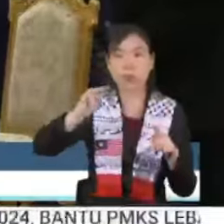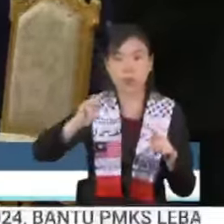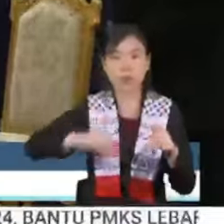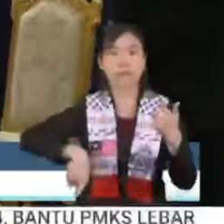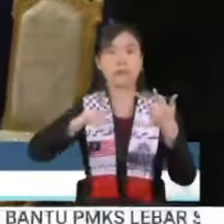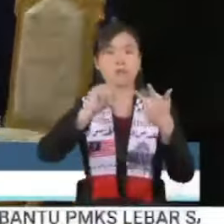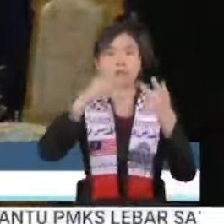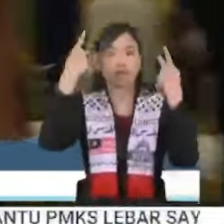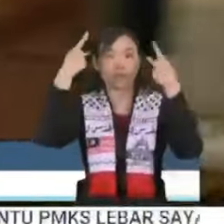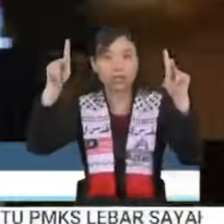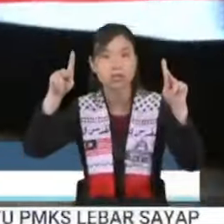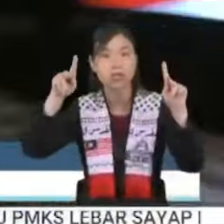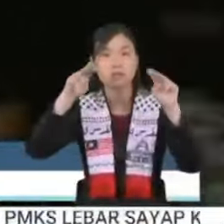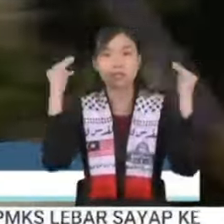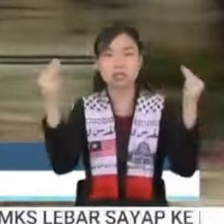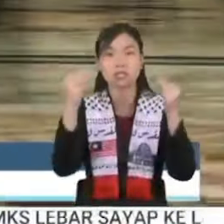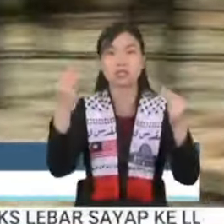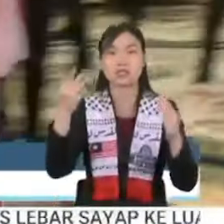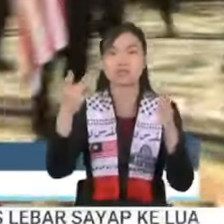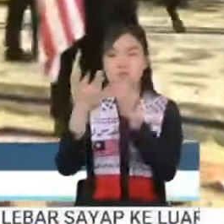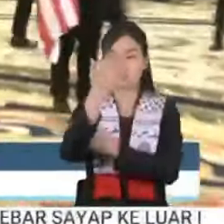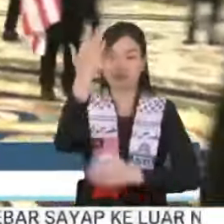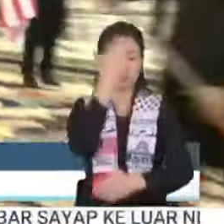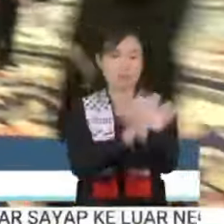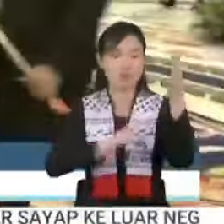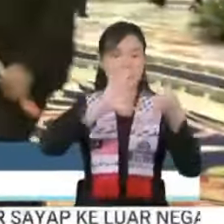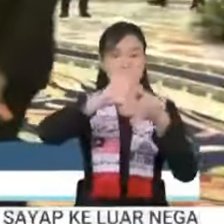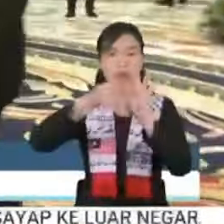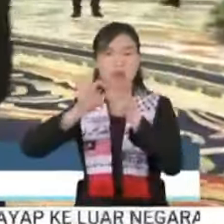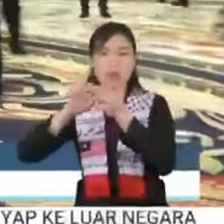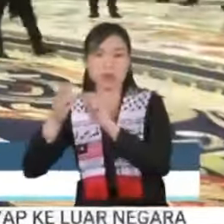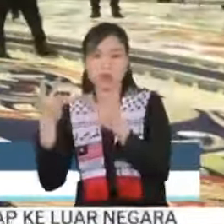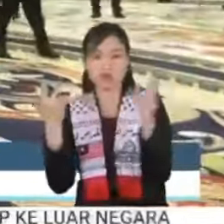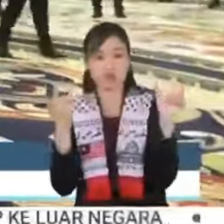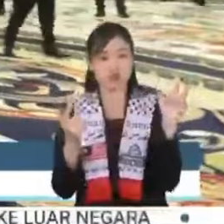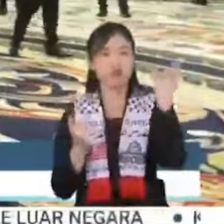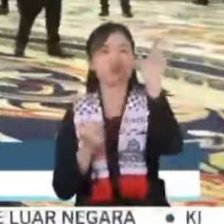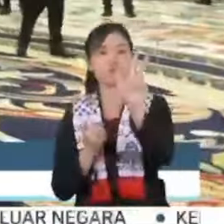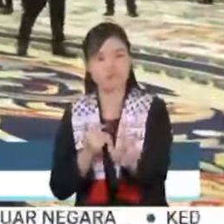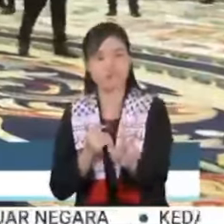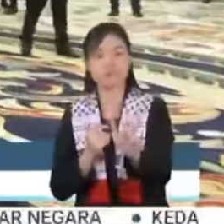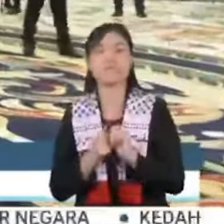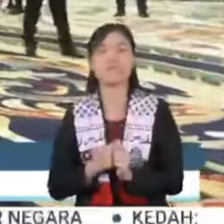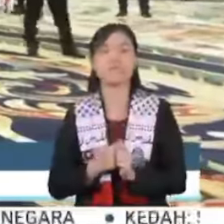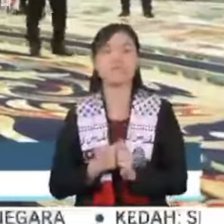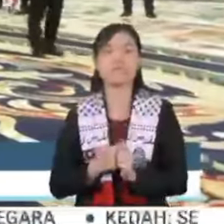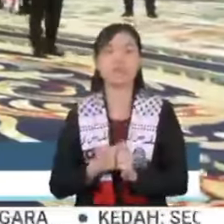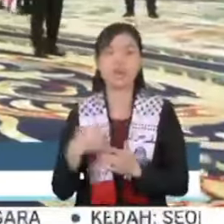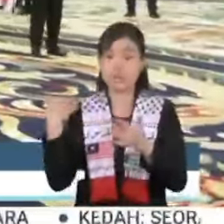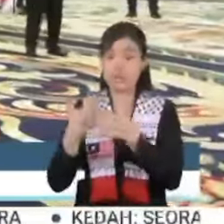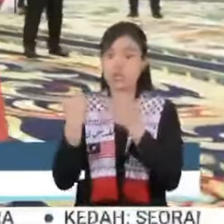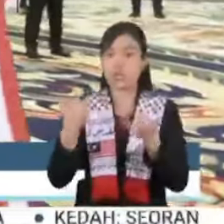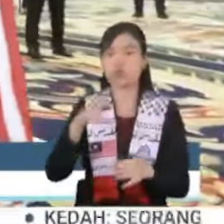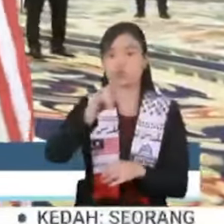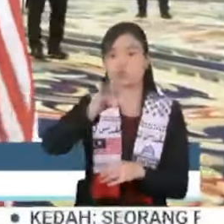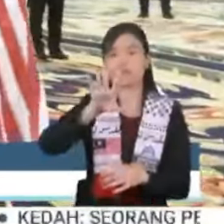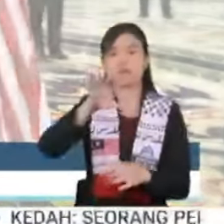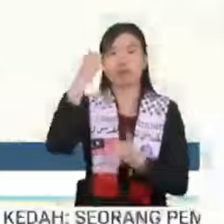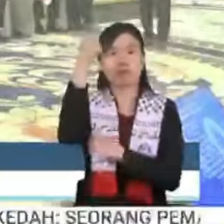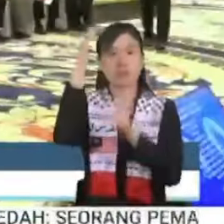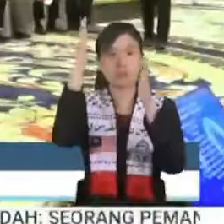Zakaria dan Presiden Majlis Paralimpik Malaysia Datuk Sri Megat D. Syariman. Setakat hari ini, 25 atlet negara telah layak